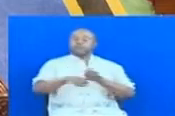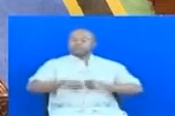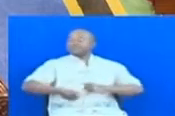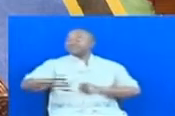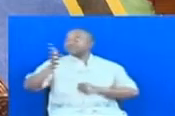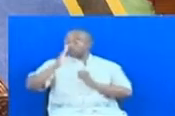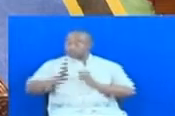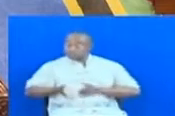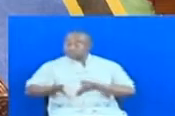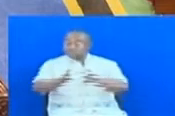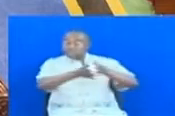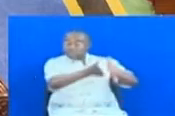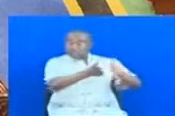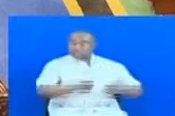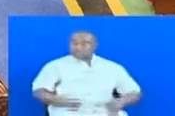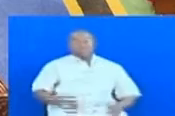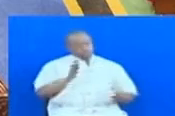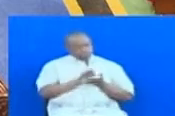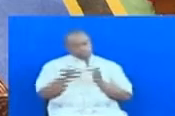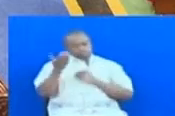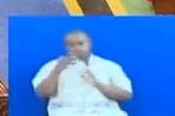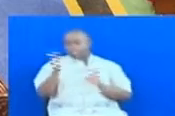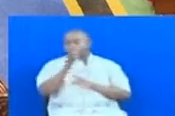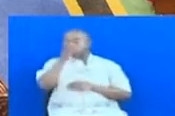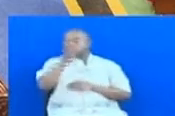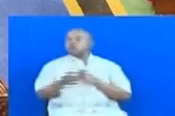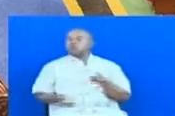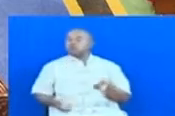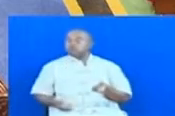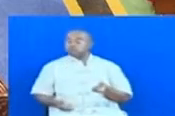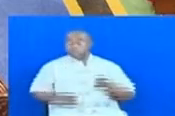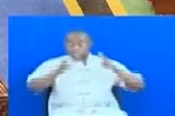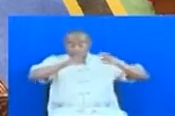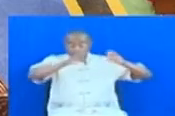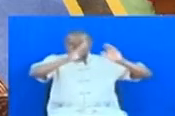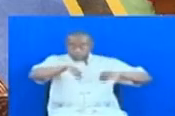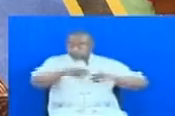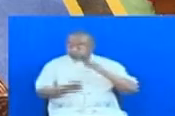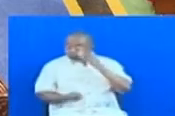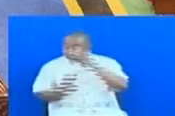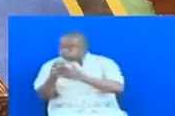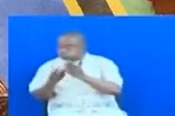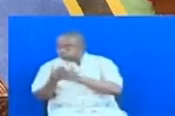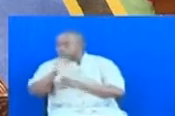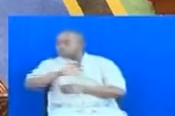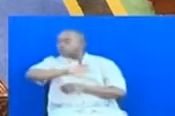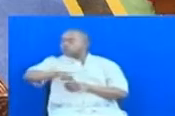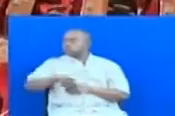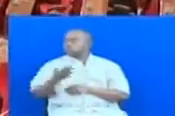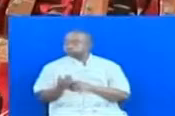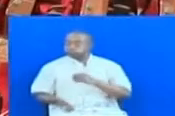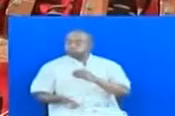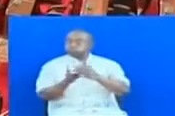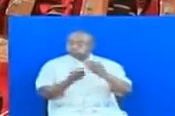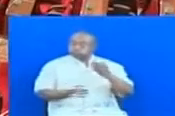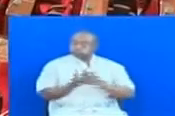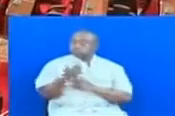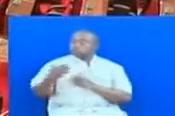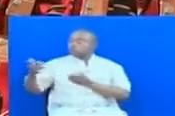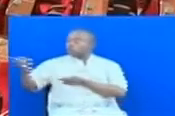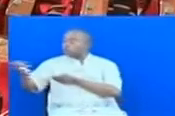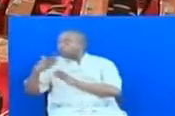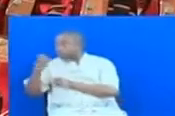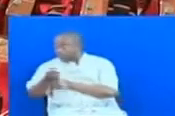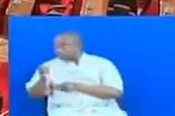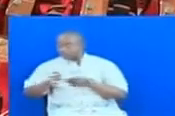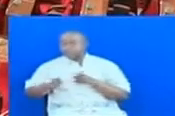mitaa. Ni kweli hali yetu ilikuwa mbaya. Na CAG ameendelea kuibua jambo hili miaka yote. Ukusanyaji wa mapato na matumizi ya mapato